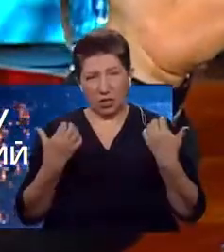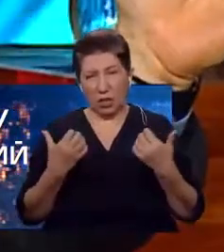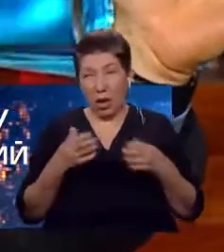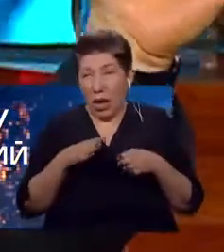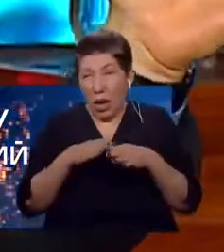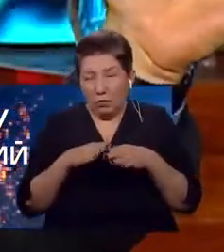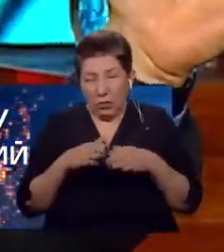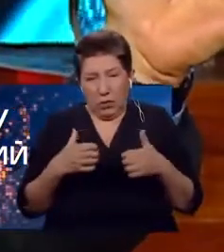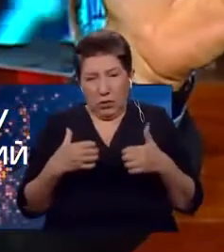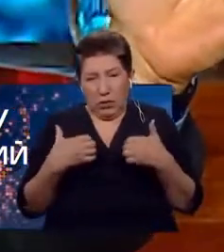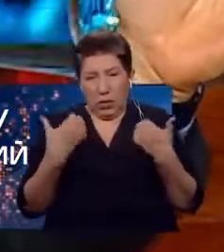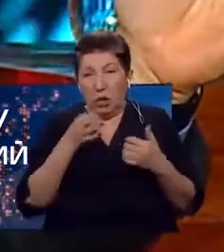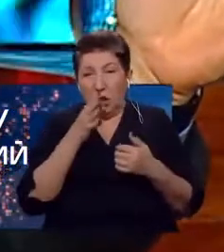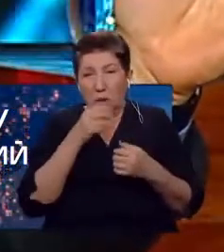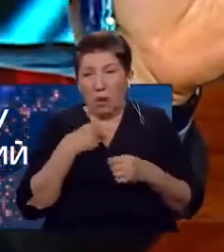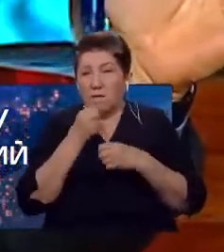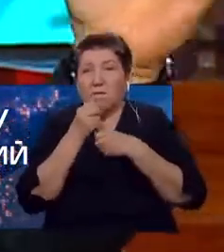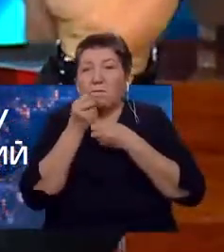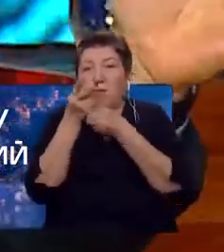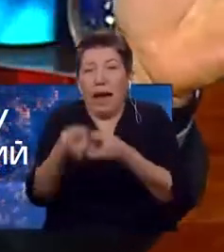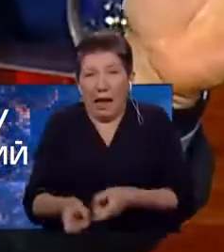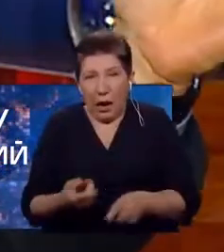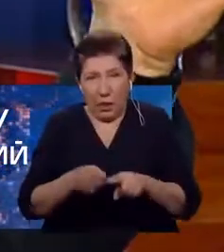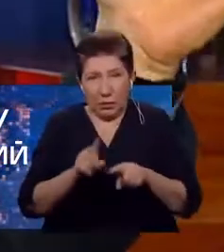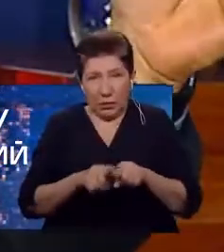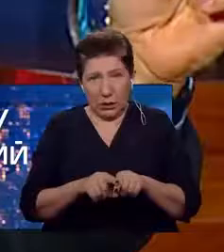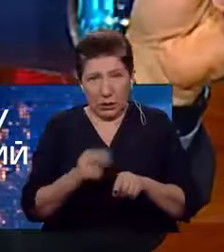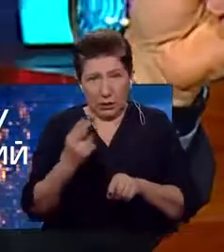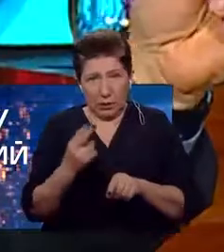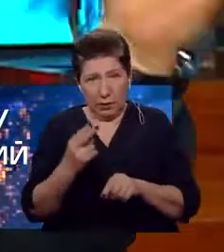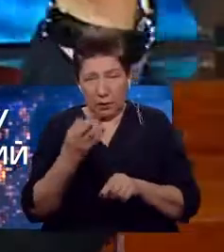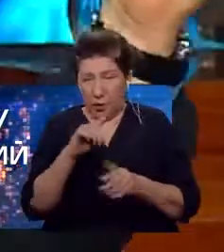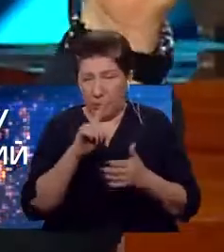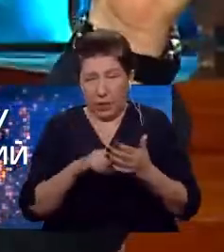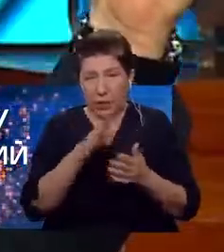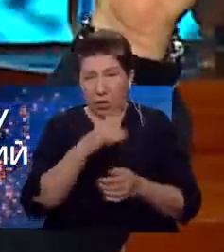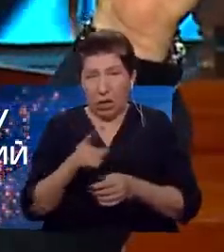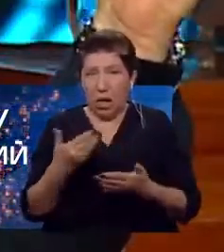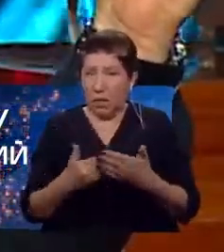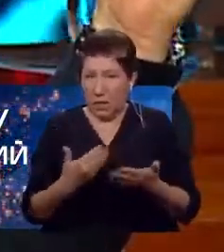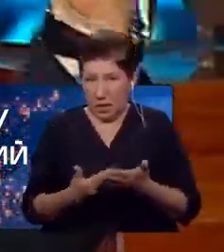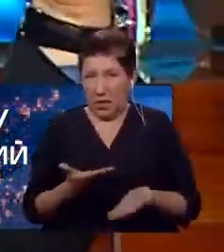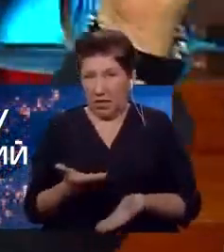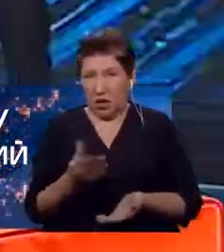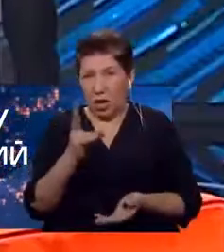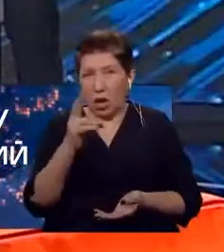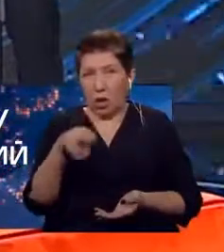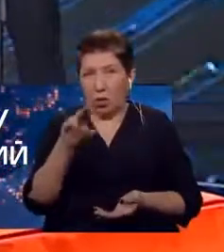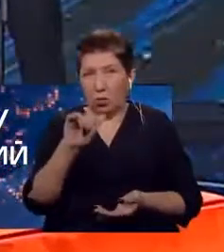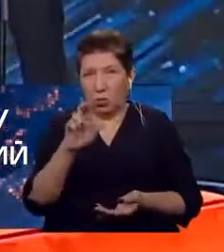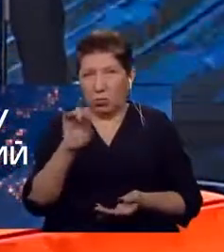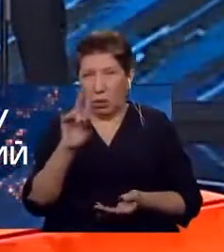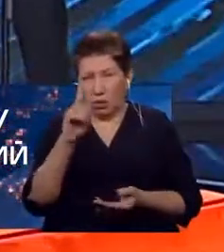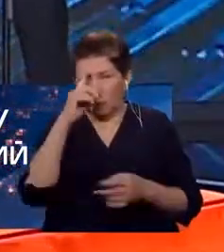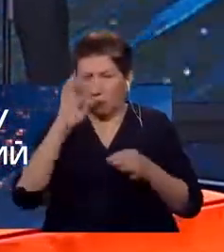абсолютно. Коли ми вихаркаємо ці цифри, це ще питання часу. Але невже Дубина? От він